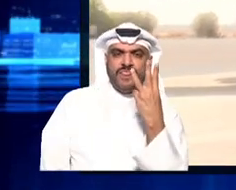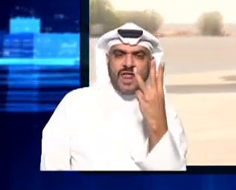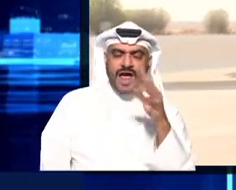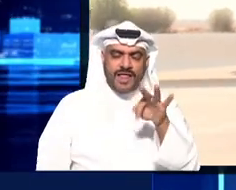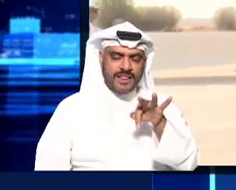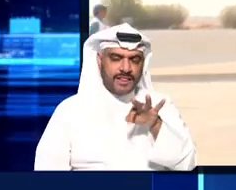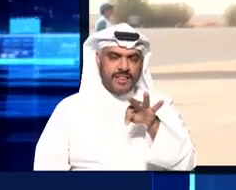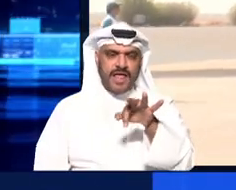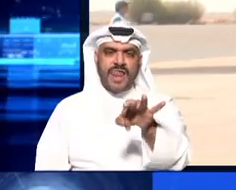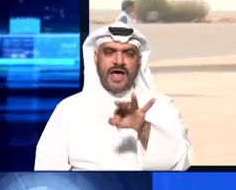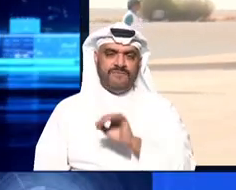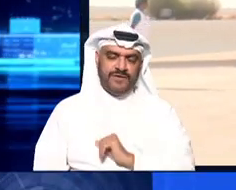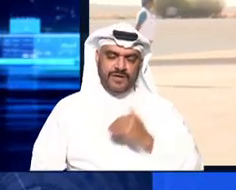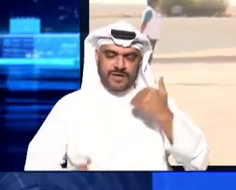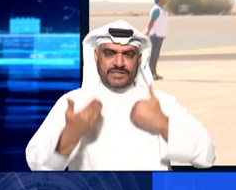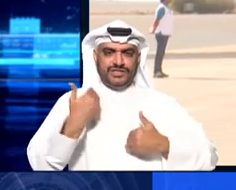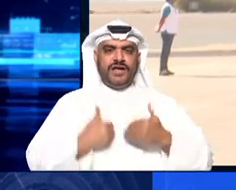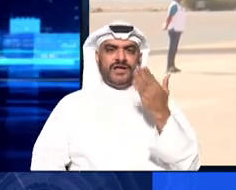جريح.